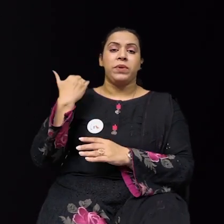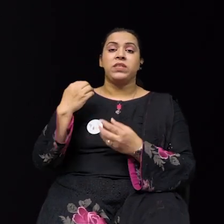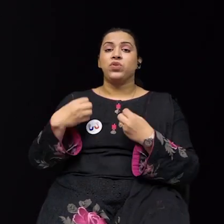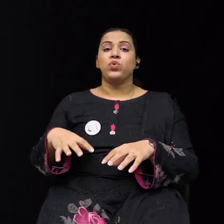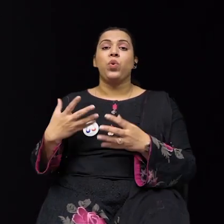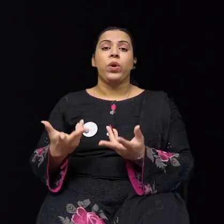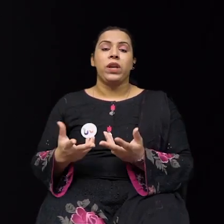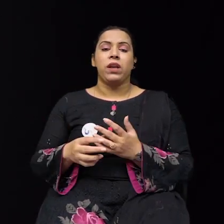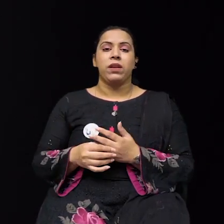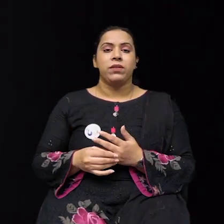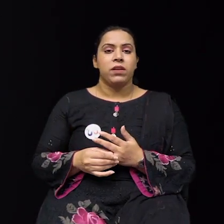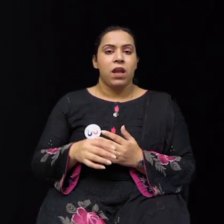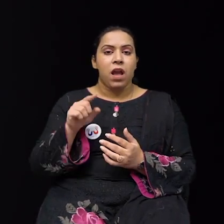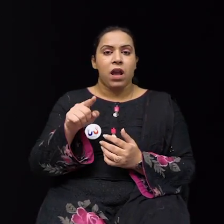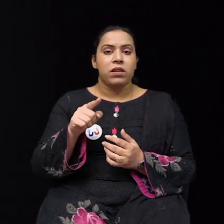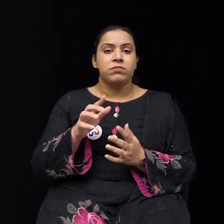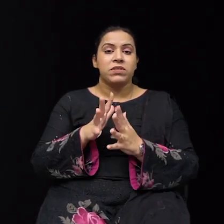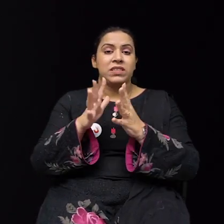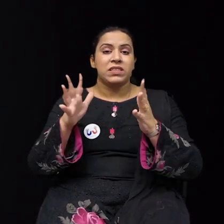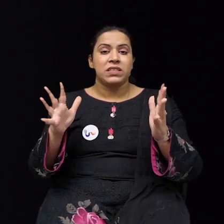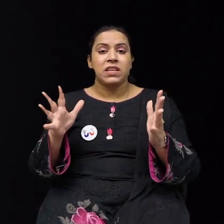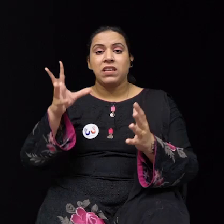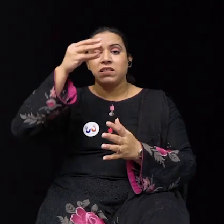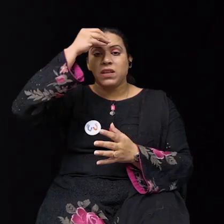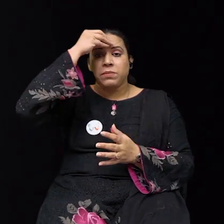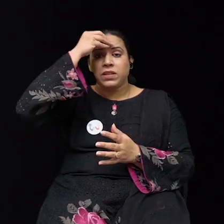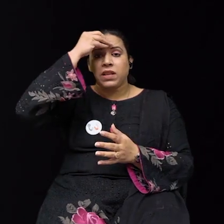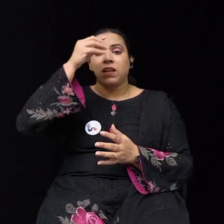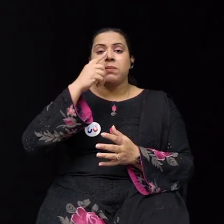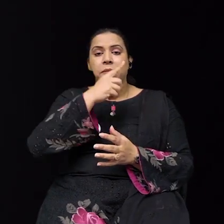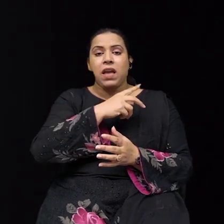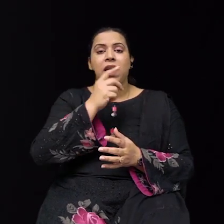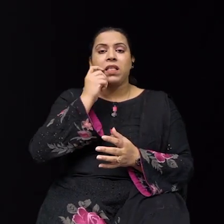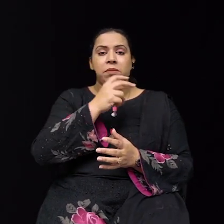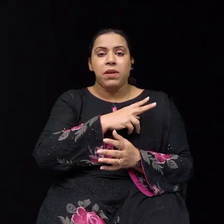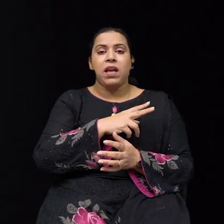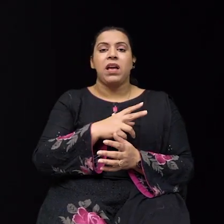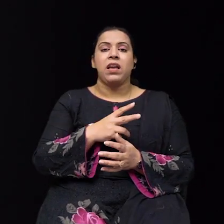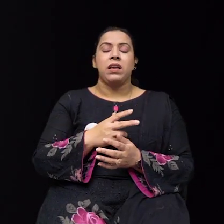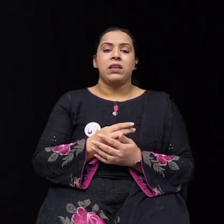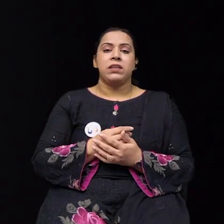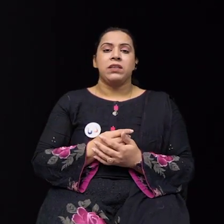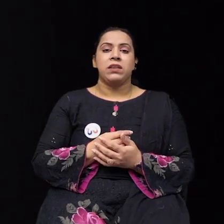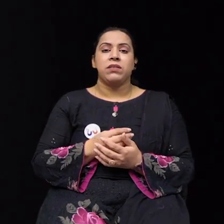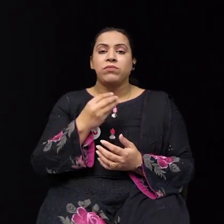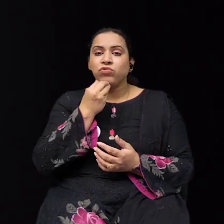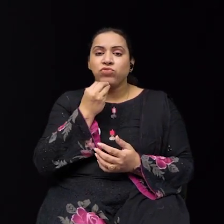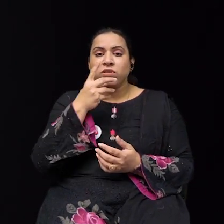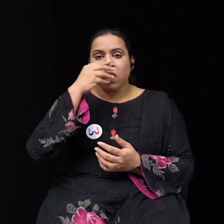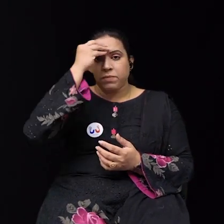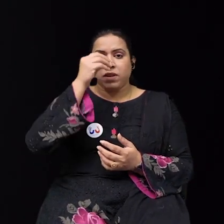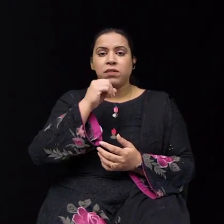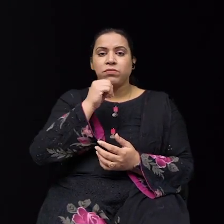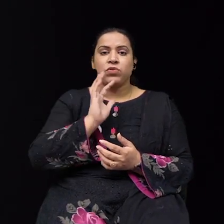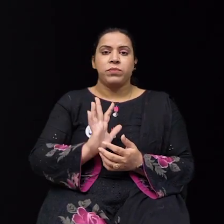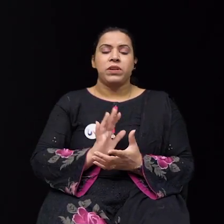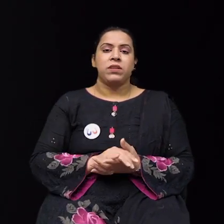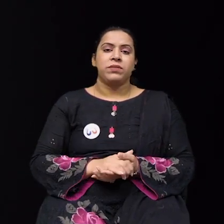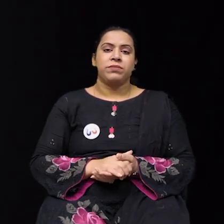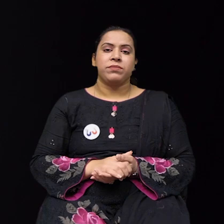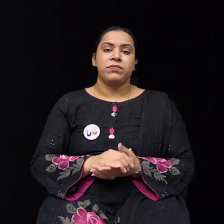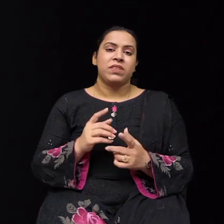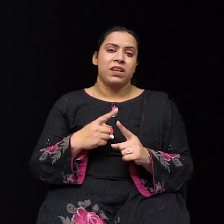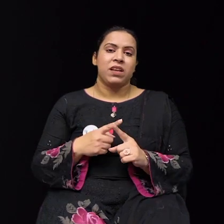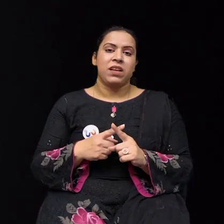پیچھے کیا چھوڑ کے جاتے ہیں. آپ کی کتنی ڈھیر ساری ذمہ داریاں آپ کے بہن بھائیوں پر یا آپ کے بزرگ والدین پر گر جاتی